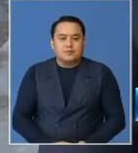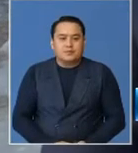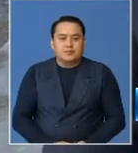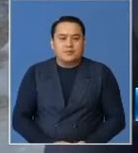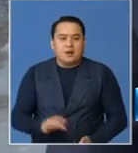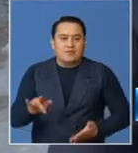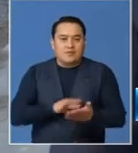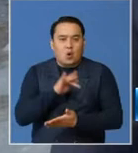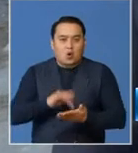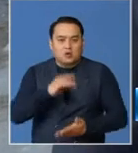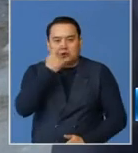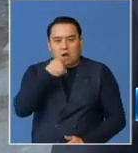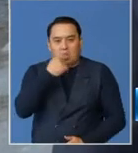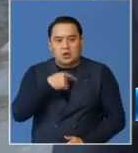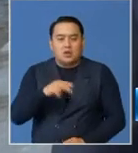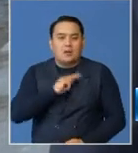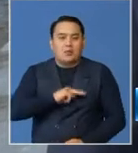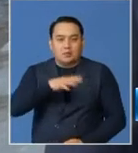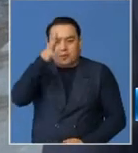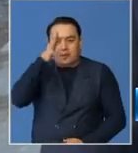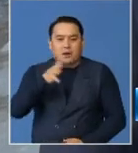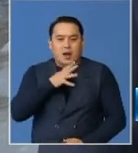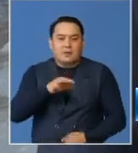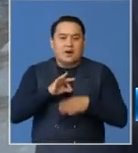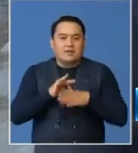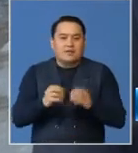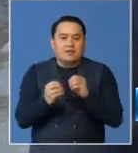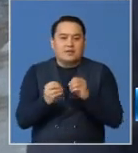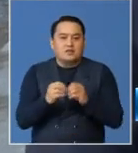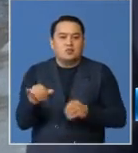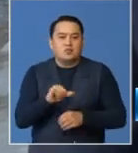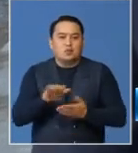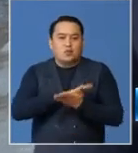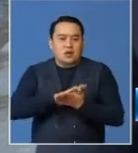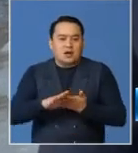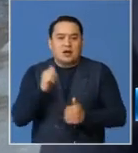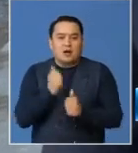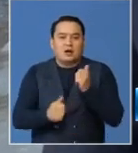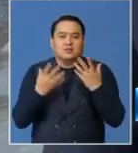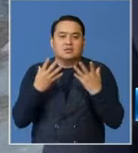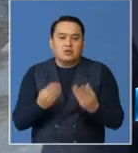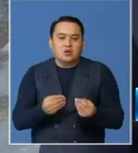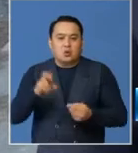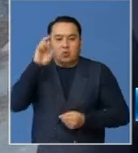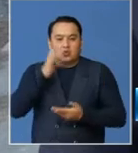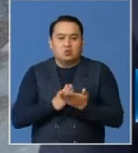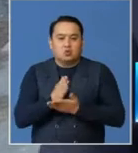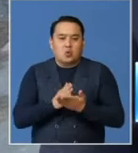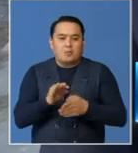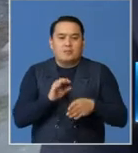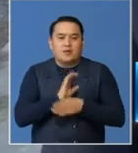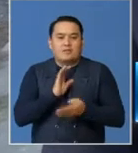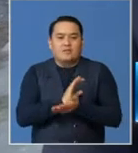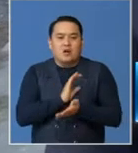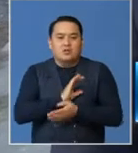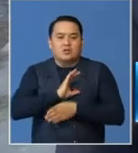В городе Жаркент я работаю 5 месяцев. За это время мы провели 10 субботников. Ежедневно коммунальными службами райцентра вывозится